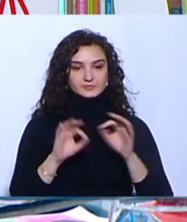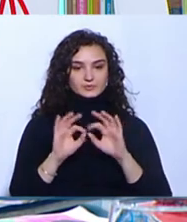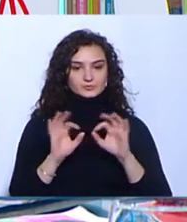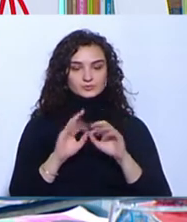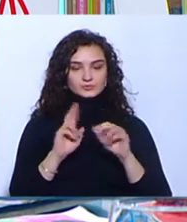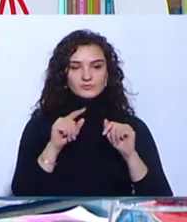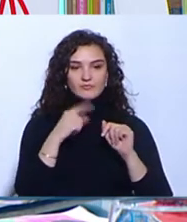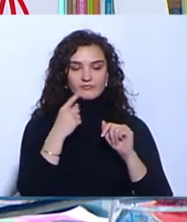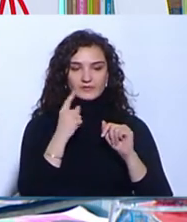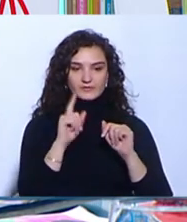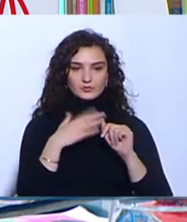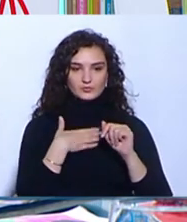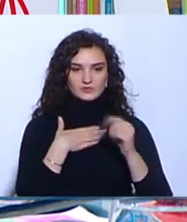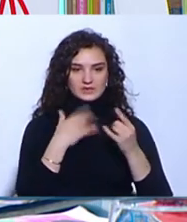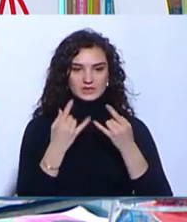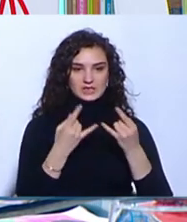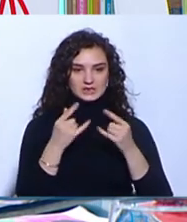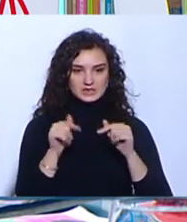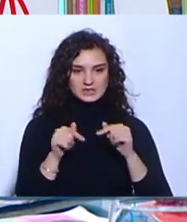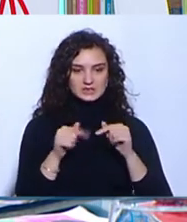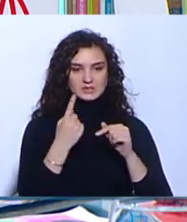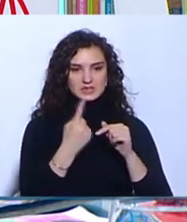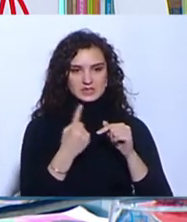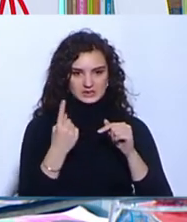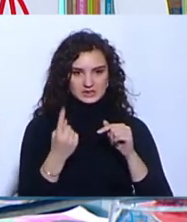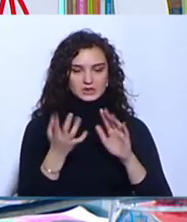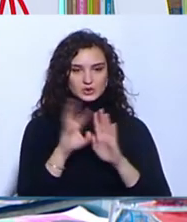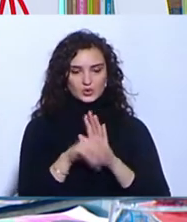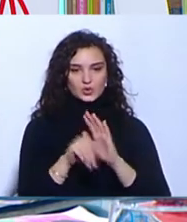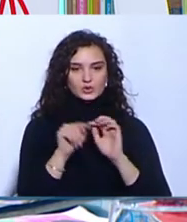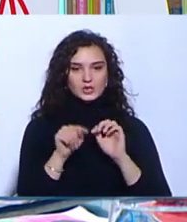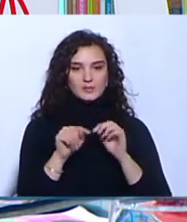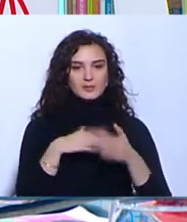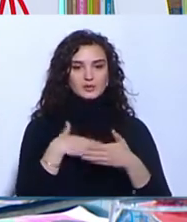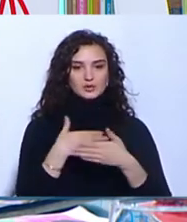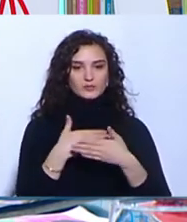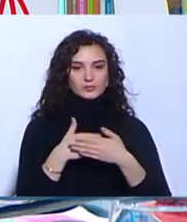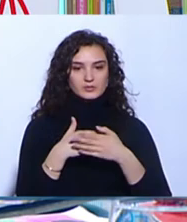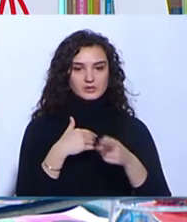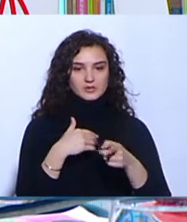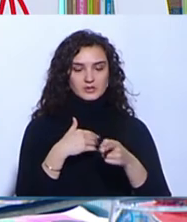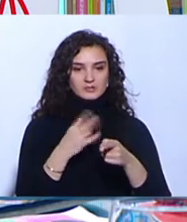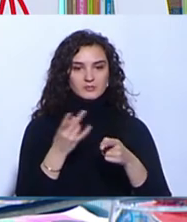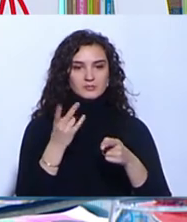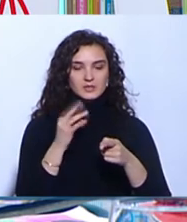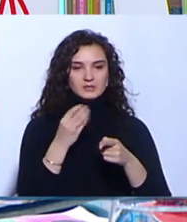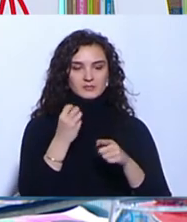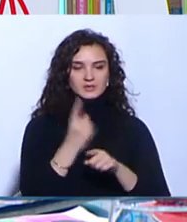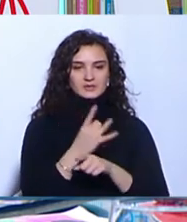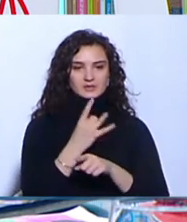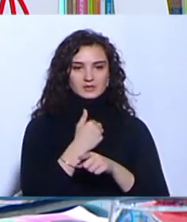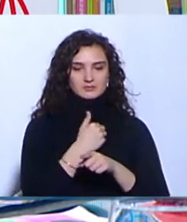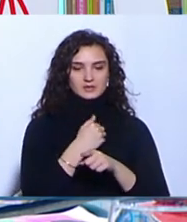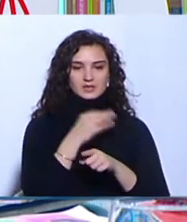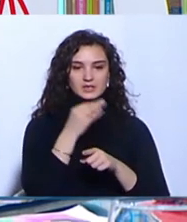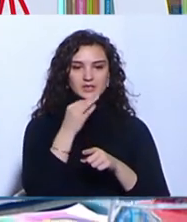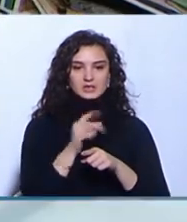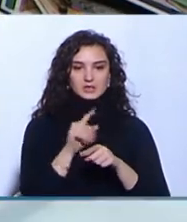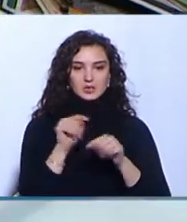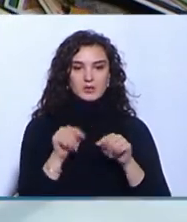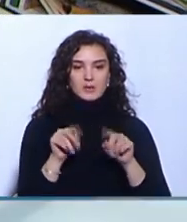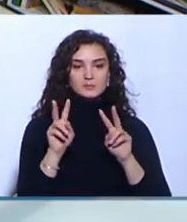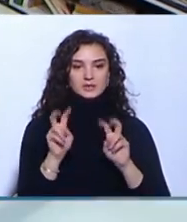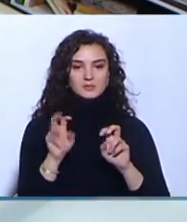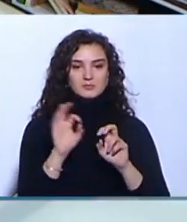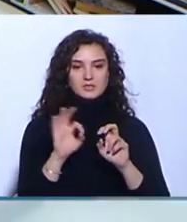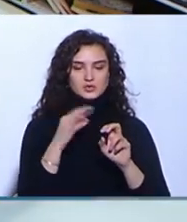რომ ჩვენი გადაცემაც ერთ-ერთი რგოლია აი ამ აქტივობისა, თუმცა კიდევ ერთხელ გავუსვამ ხაზს, რომ ამ